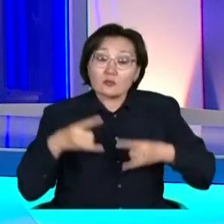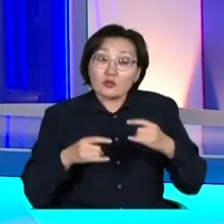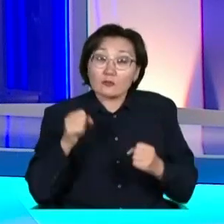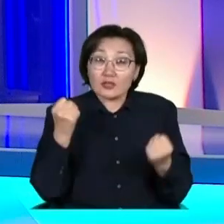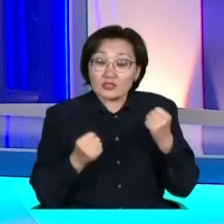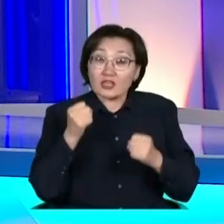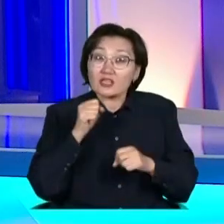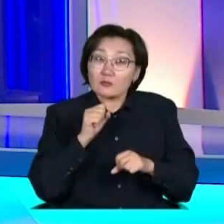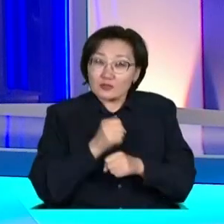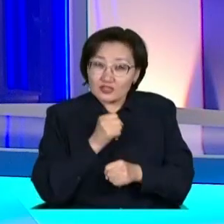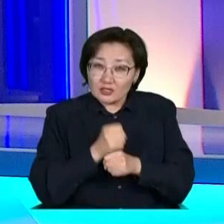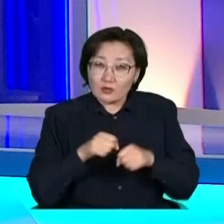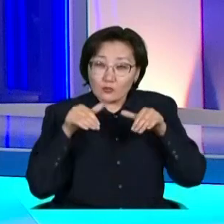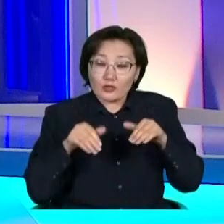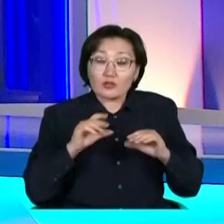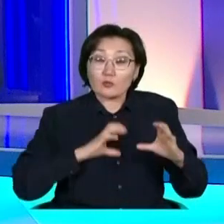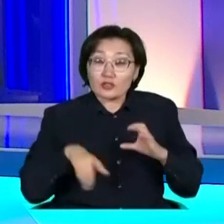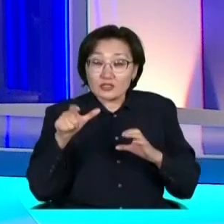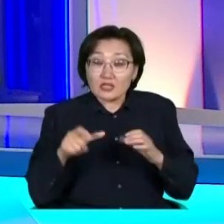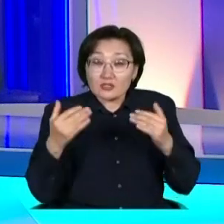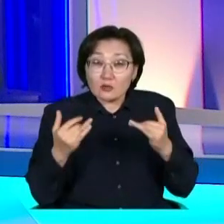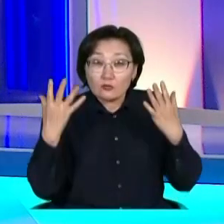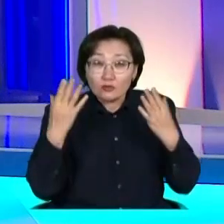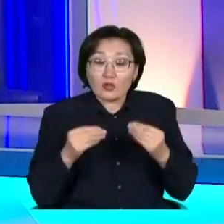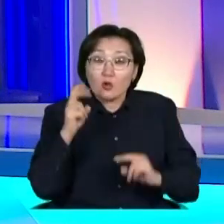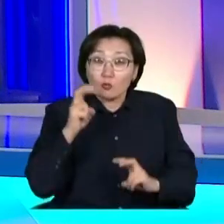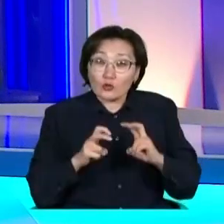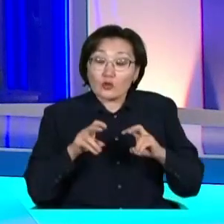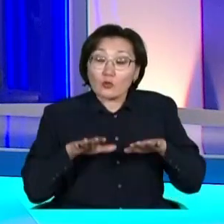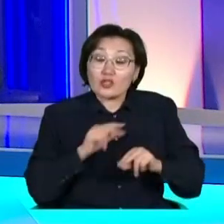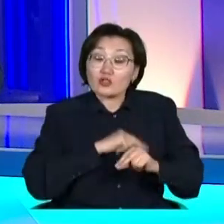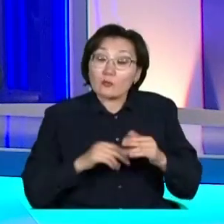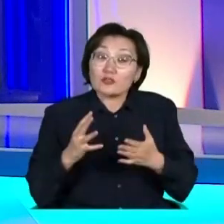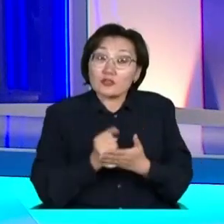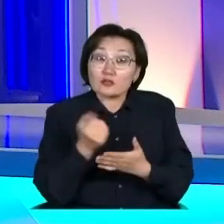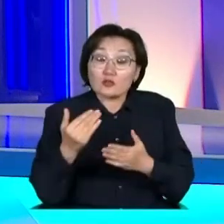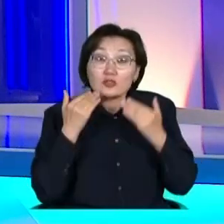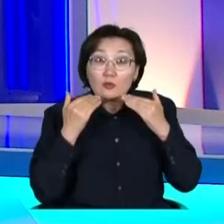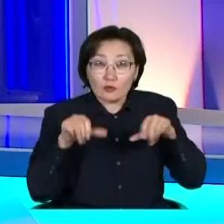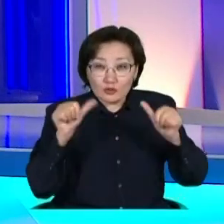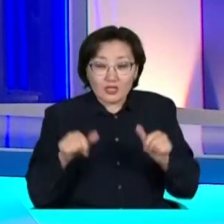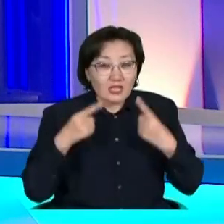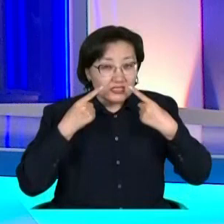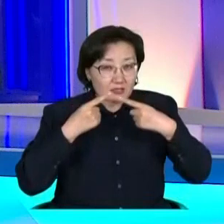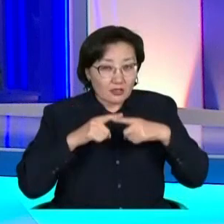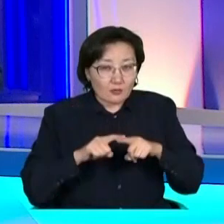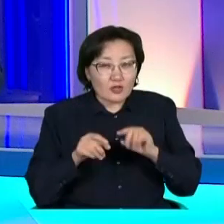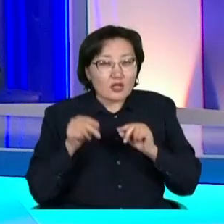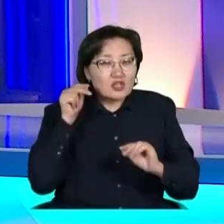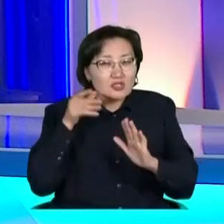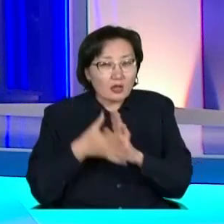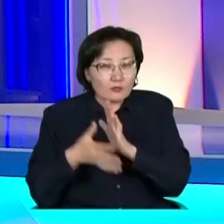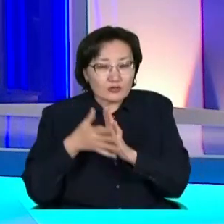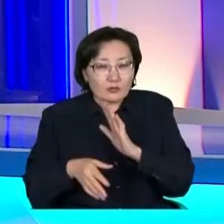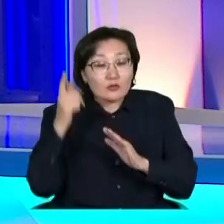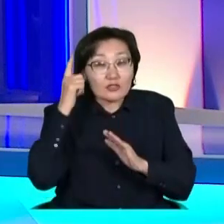жасау колледжіндегі білім алушылардың өзі қазірден ақ өндірістен орын тапқан. Себебі олар соңғы үлгідегі технологияларды жетік меңгерген,